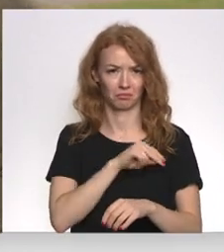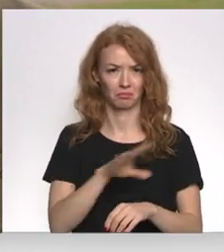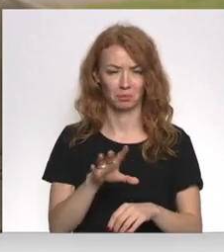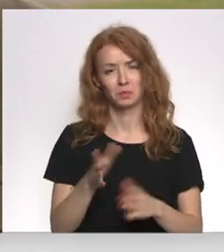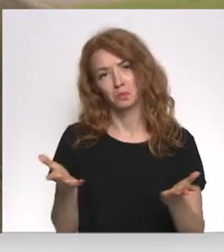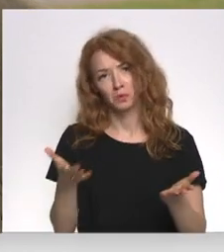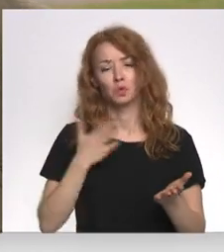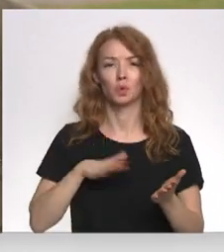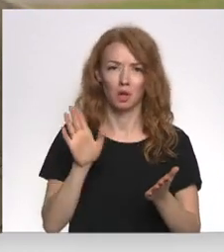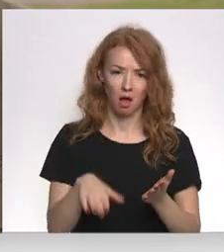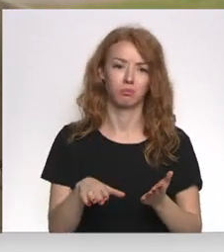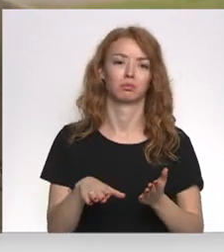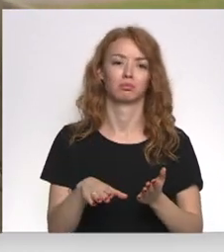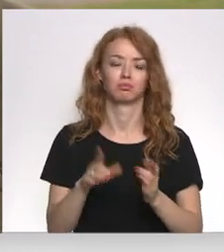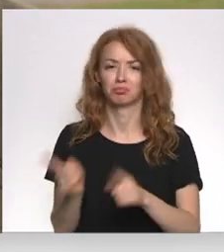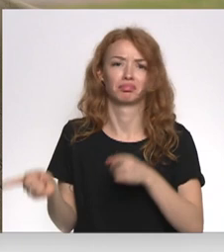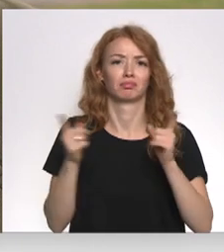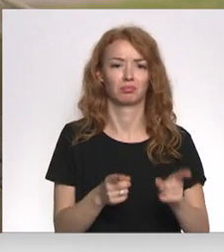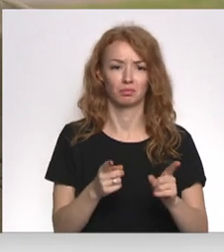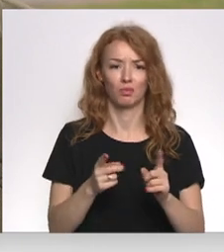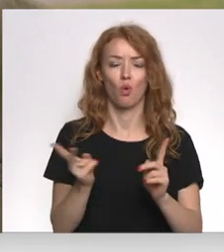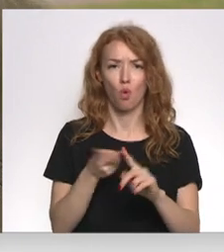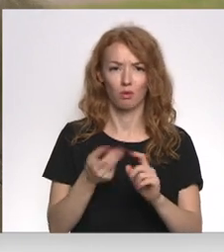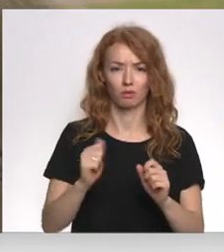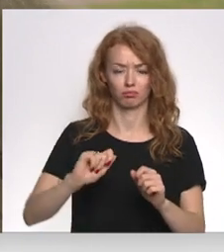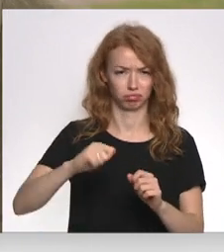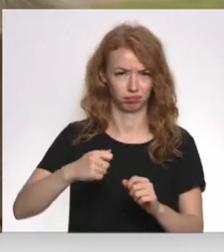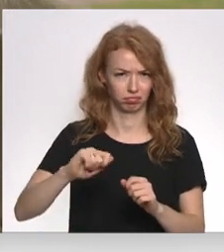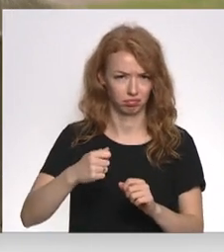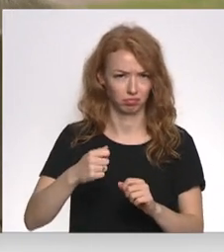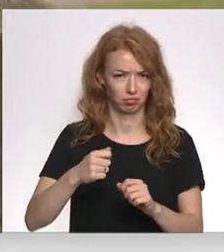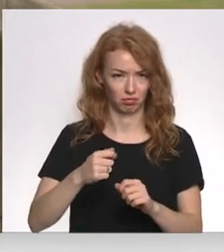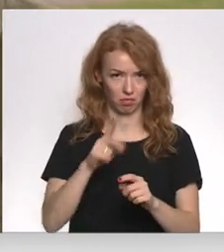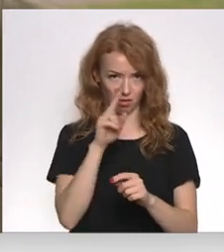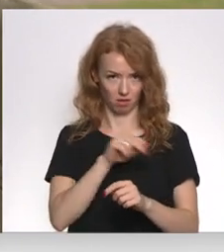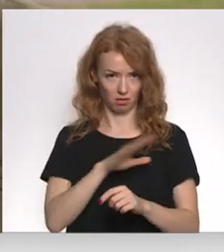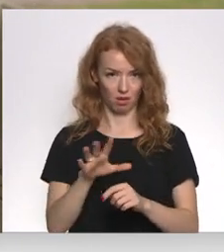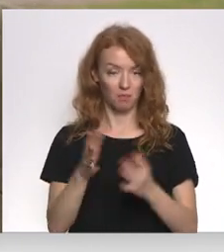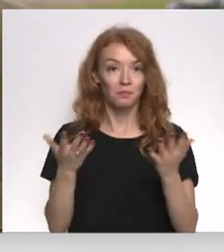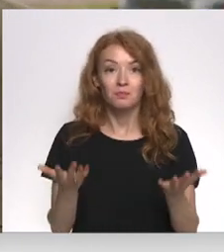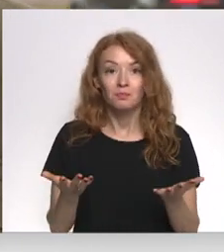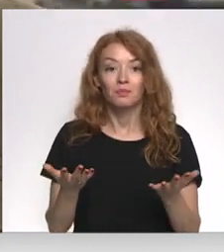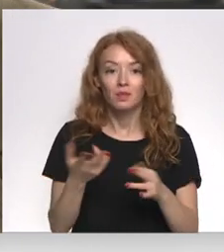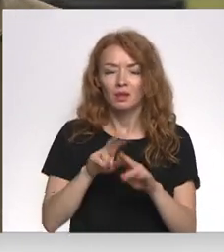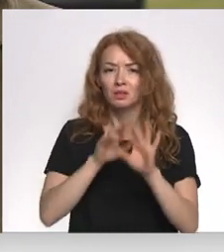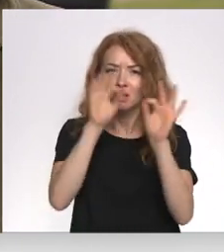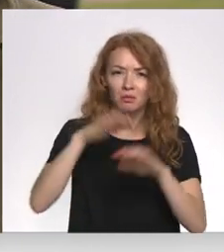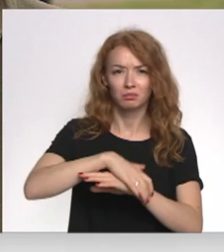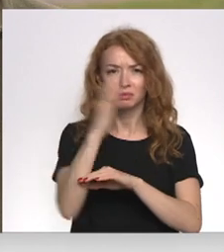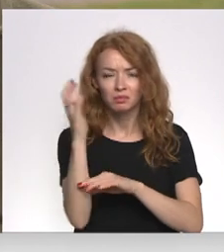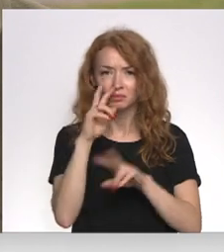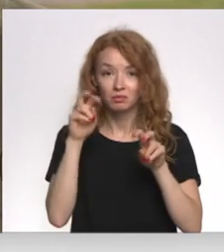labi, nevar vienu iebraukt, tad mēģinās ar nākamo. Tā arī nelec. Un tad sāk skatīties,